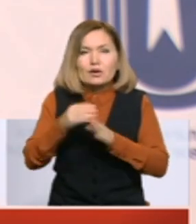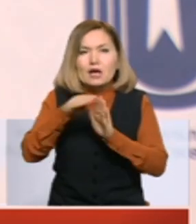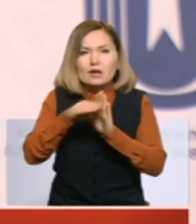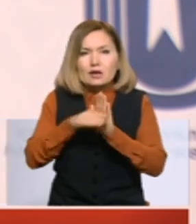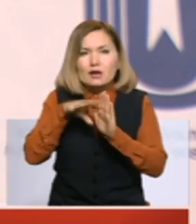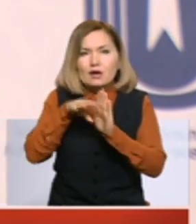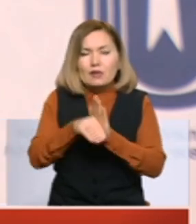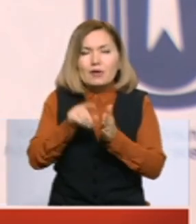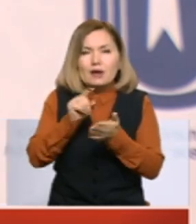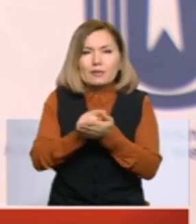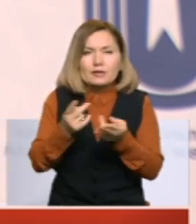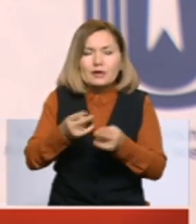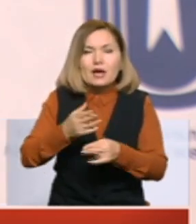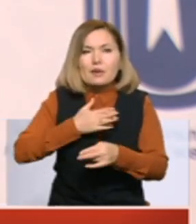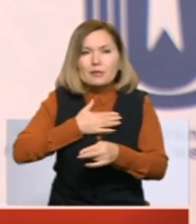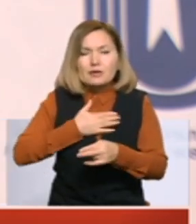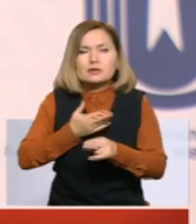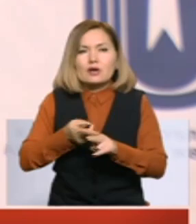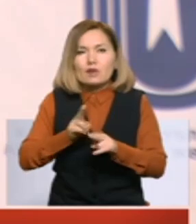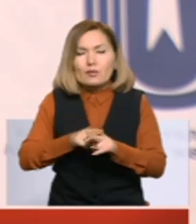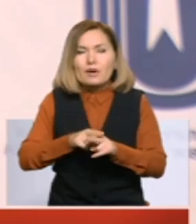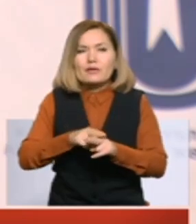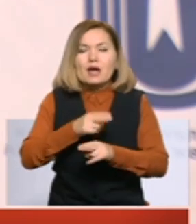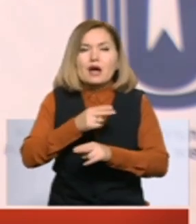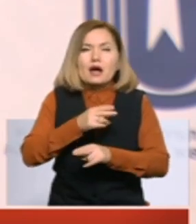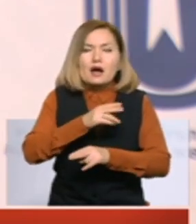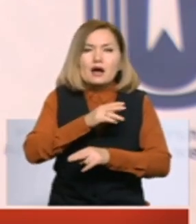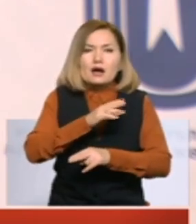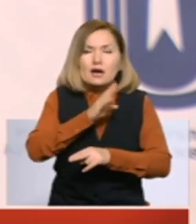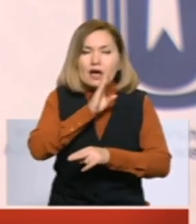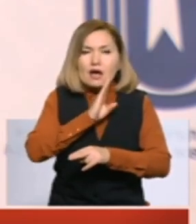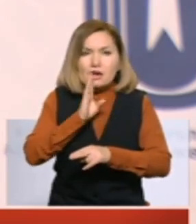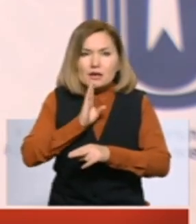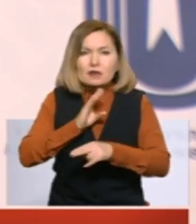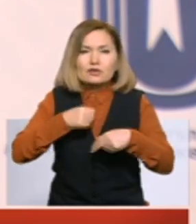енгізілу керек. Сонда ғана бюджетте осыған қаражат қарастырылады.